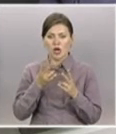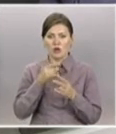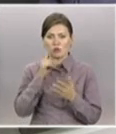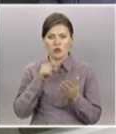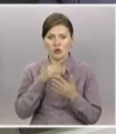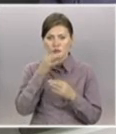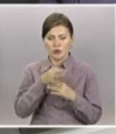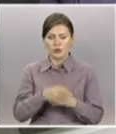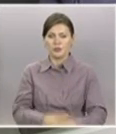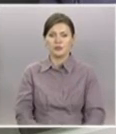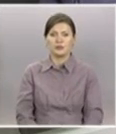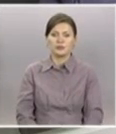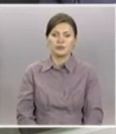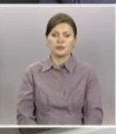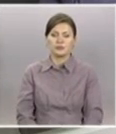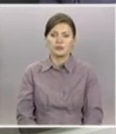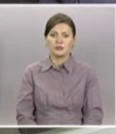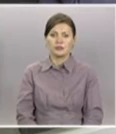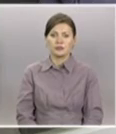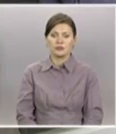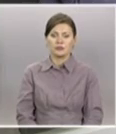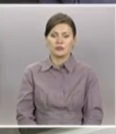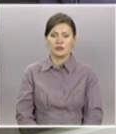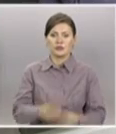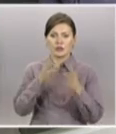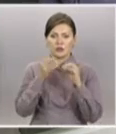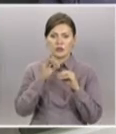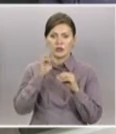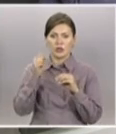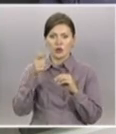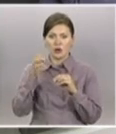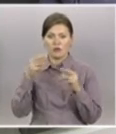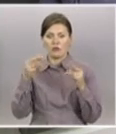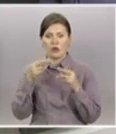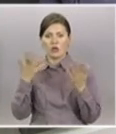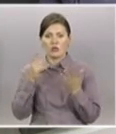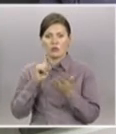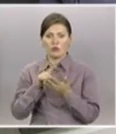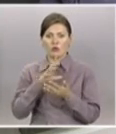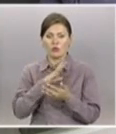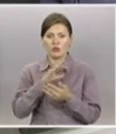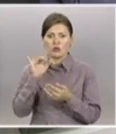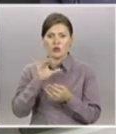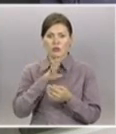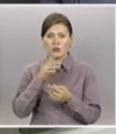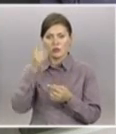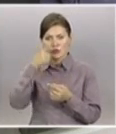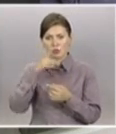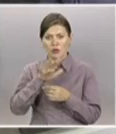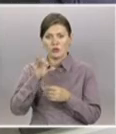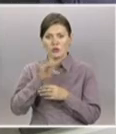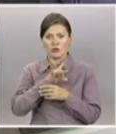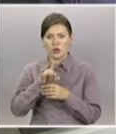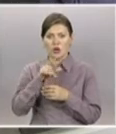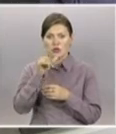сұрақты жауап бере алсаңыз. Рахмет. Жалпы Иегова куәгерлеріне қандай тосқауыл қойса болады дейді, өйткені сауатсыз, діни